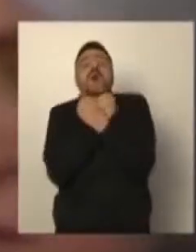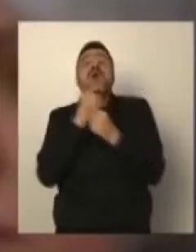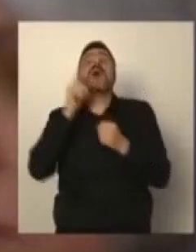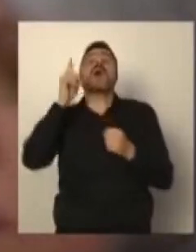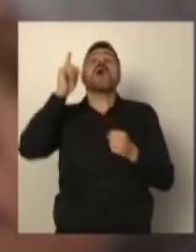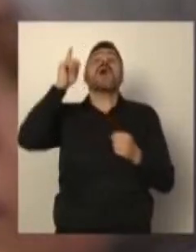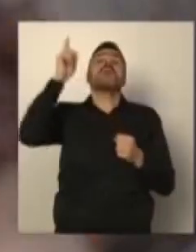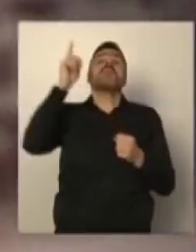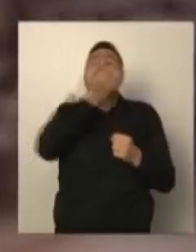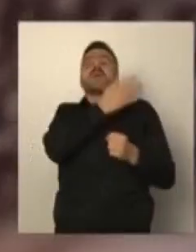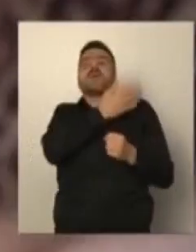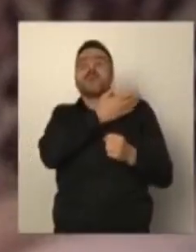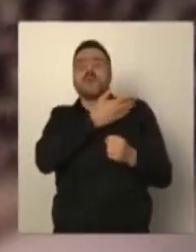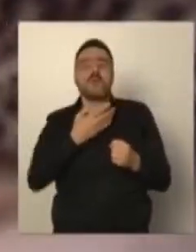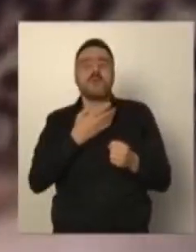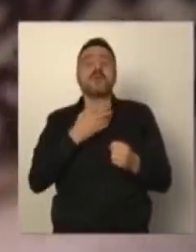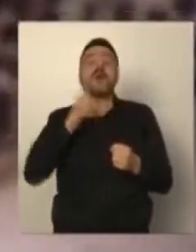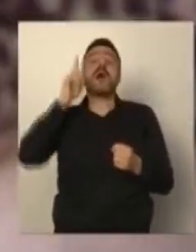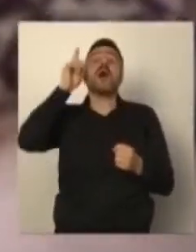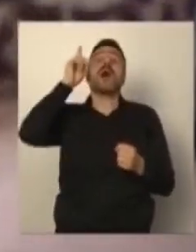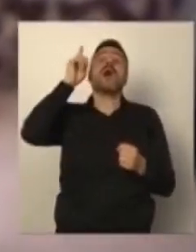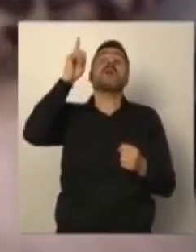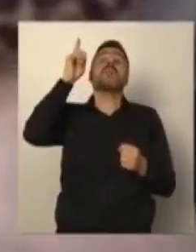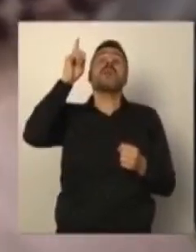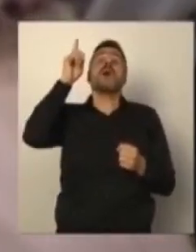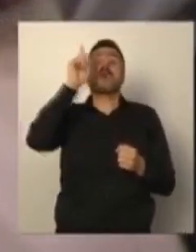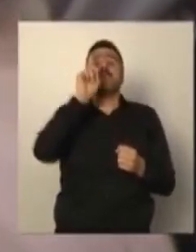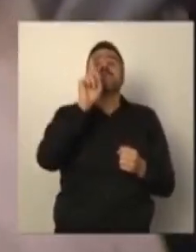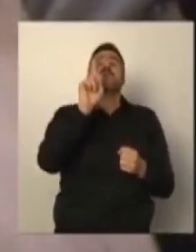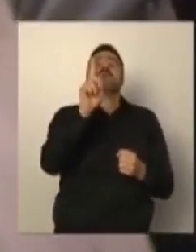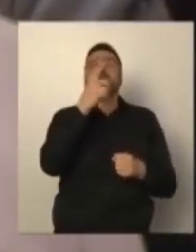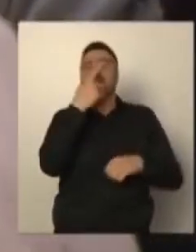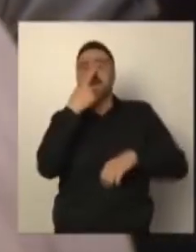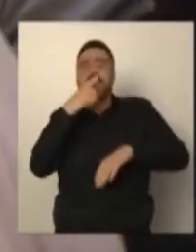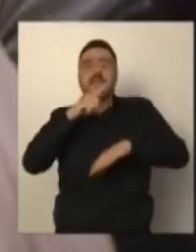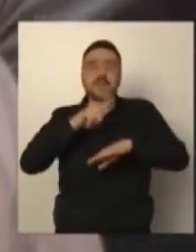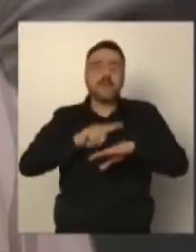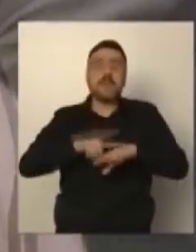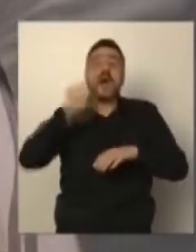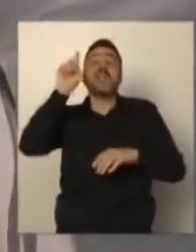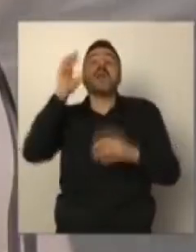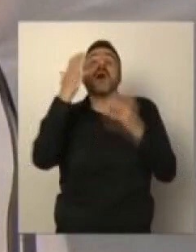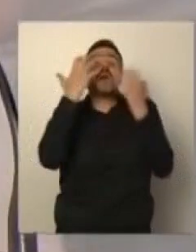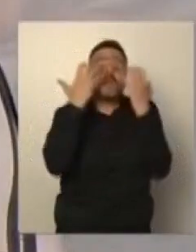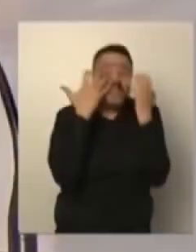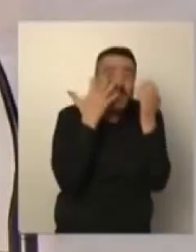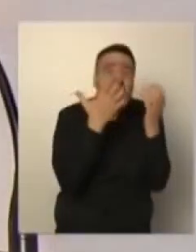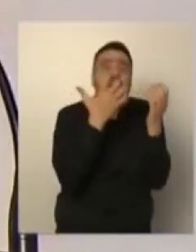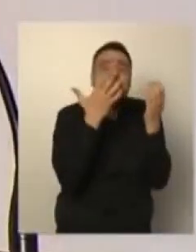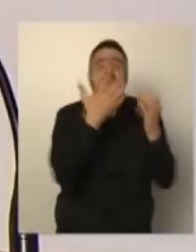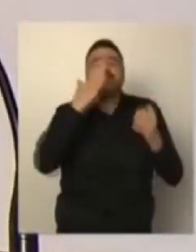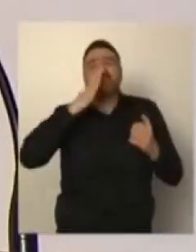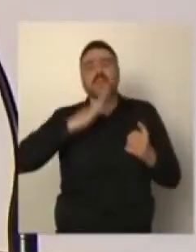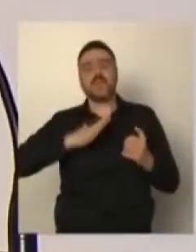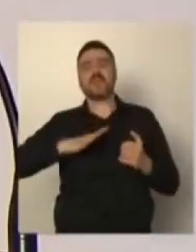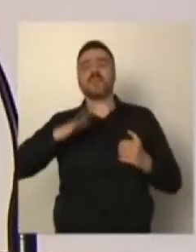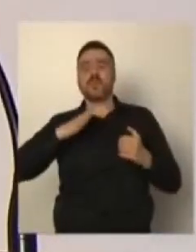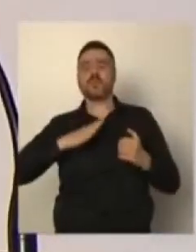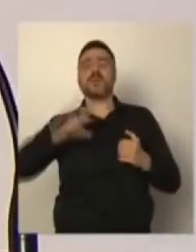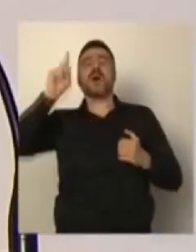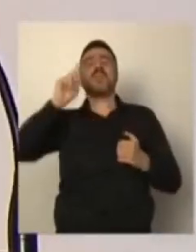gidecek kapımız, sığınacak yerimiz yok. Rahmetine güvenip, mağfiretini umarak